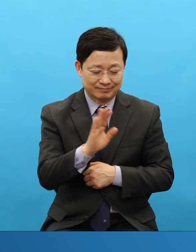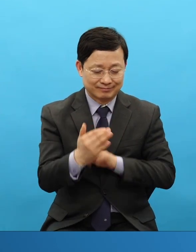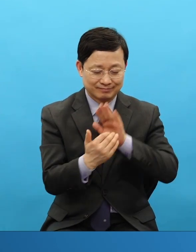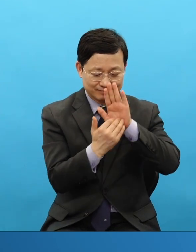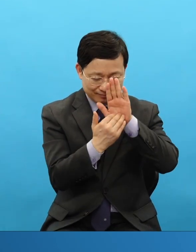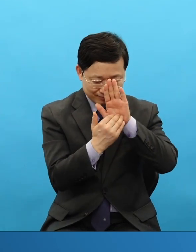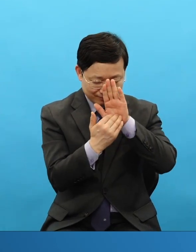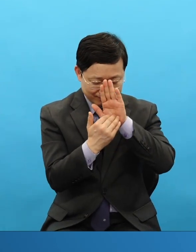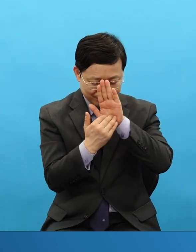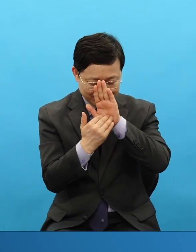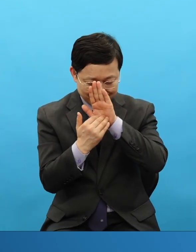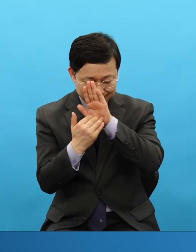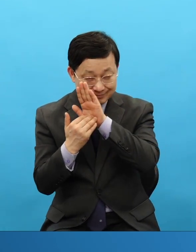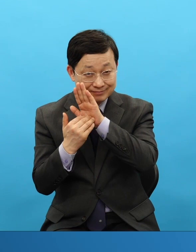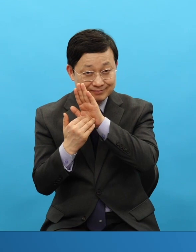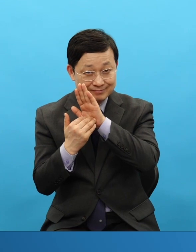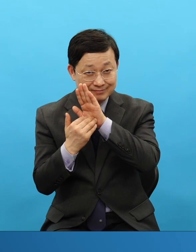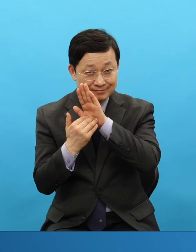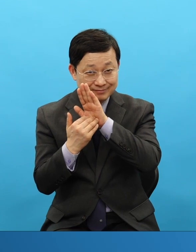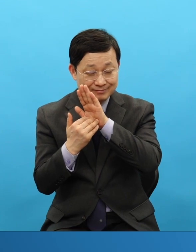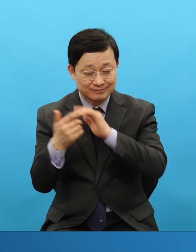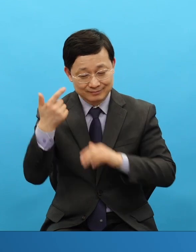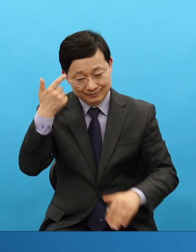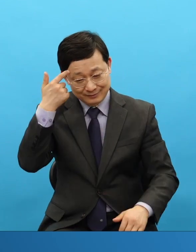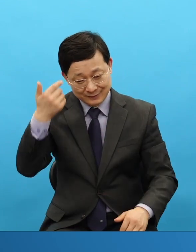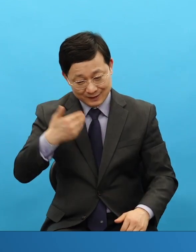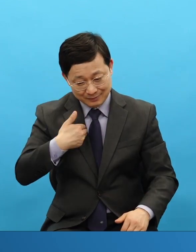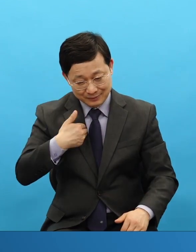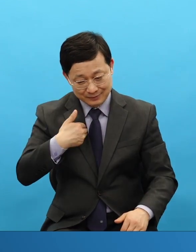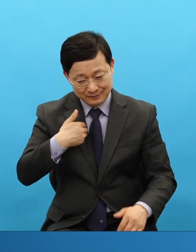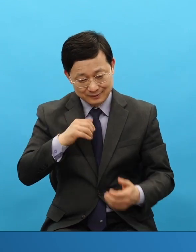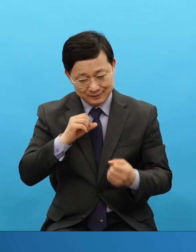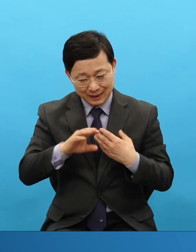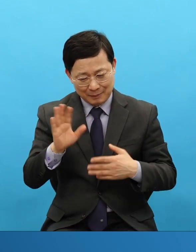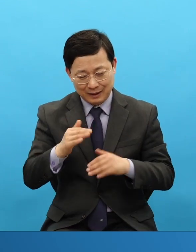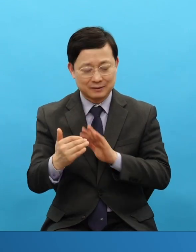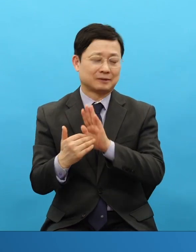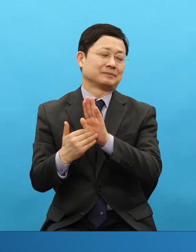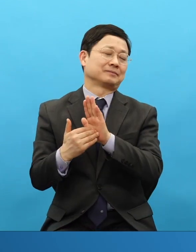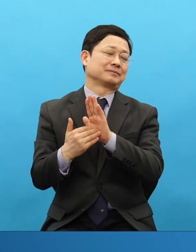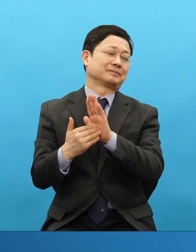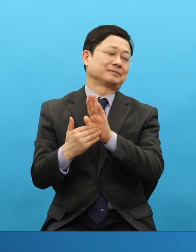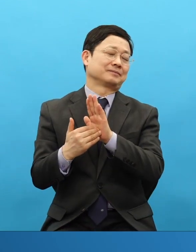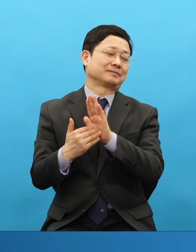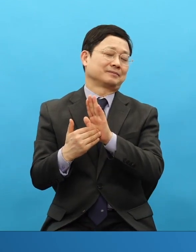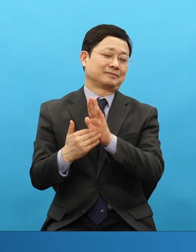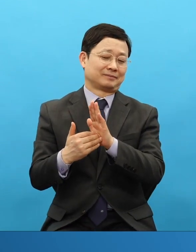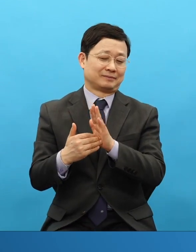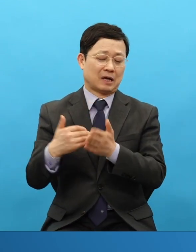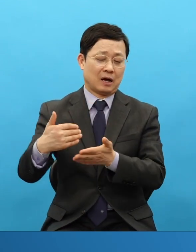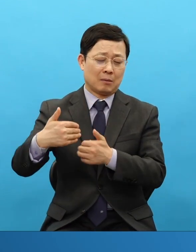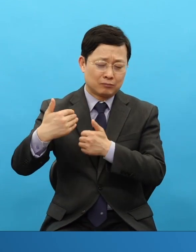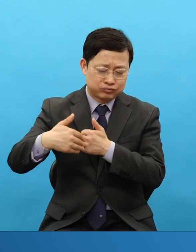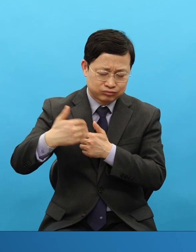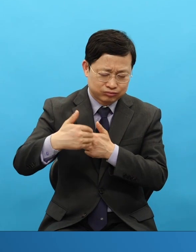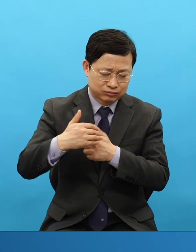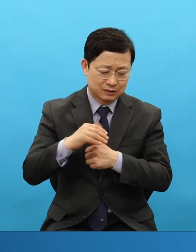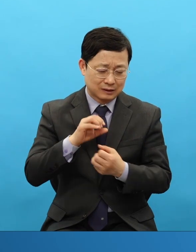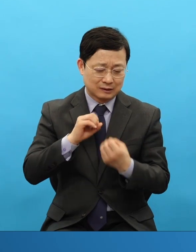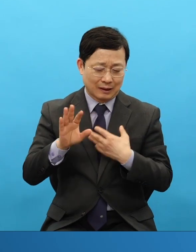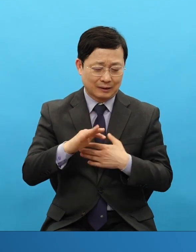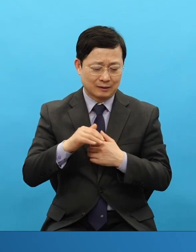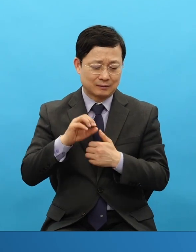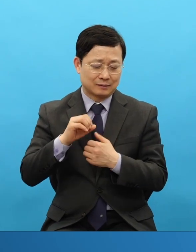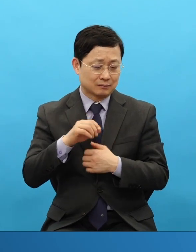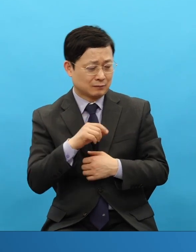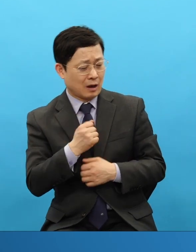listen to much at all. 여러분 어지간한 질문에도 거의 답 안 합니다. I usually don't answer many questions either. 답 안 하면 기다리면 돼요. And so if I